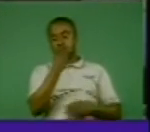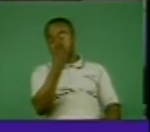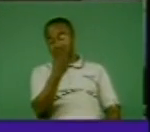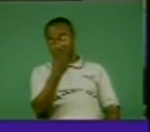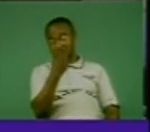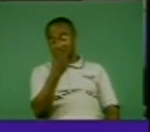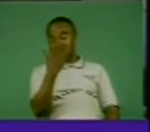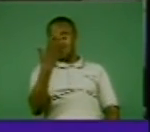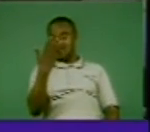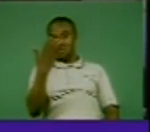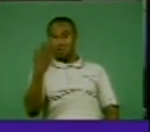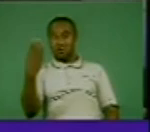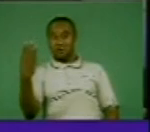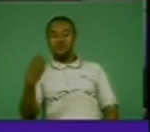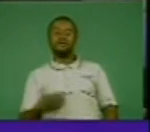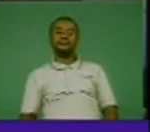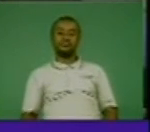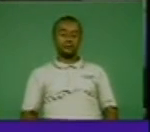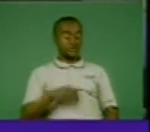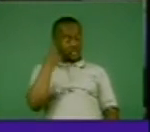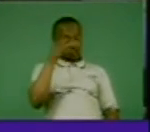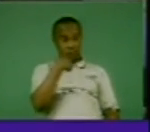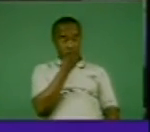Sura ya kwanza, ibara ya kwanza.